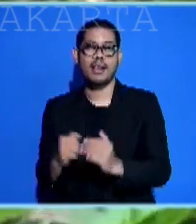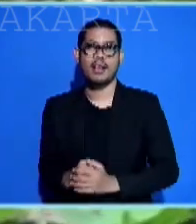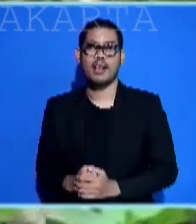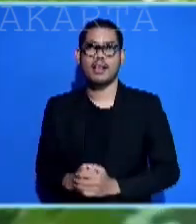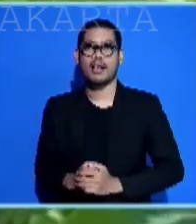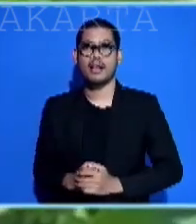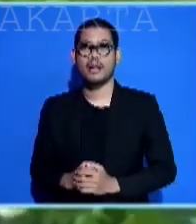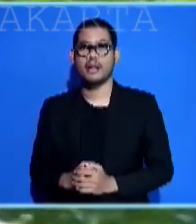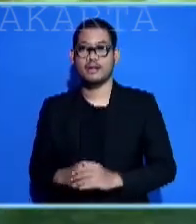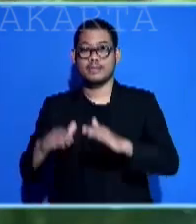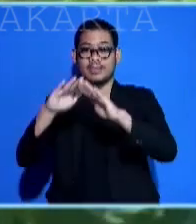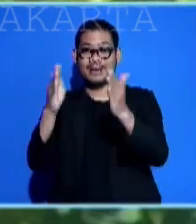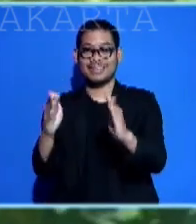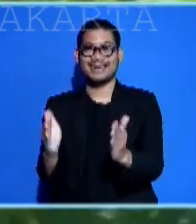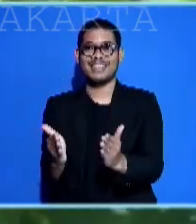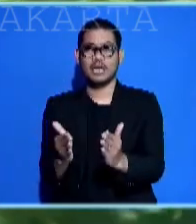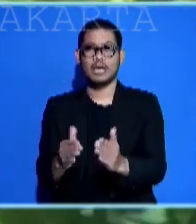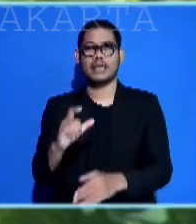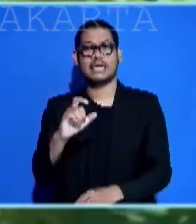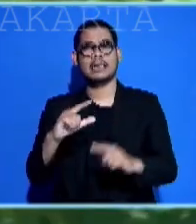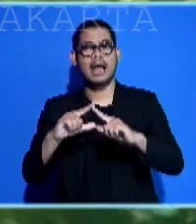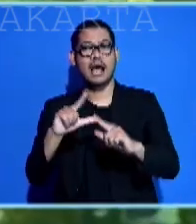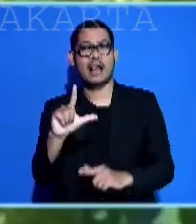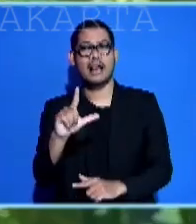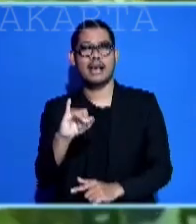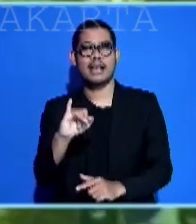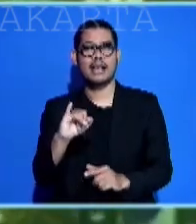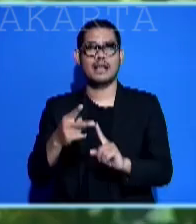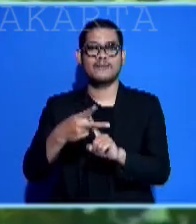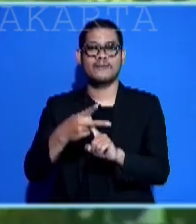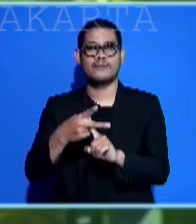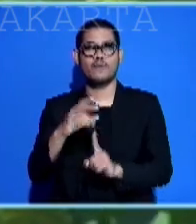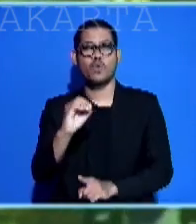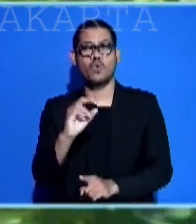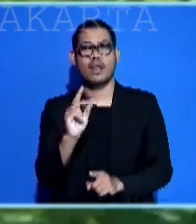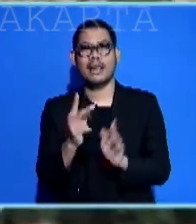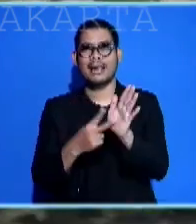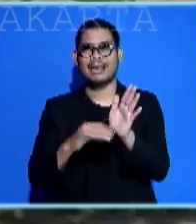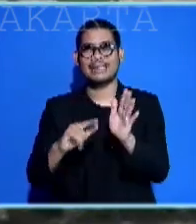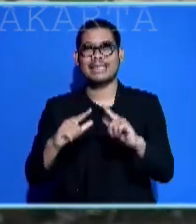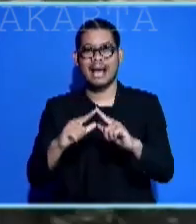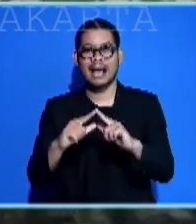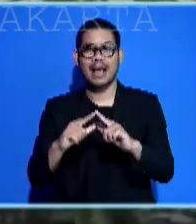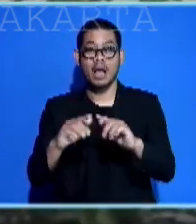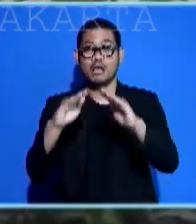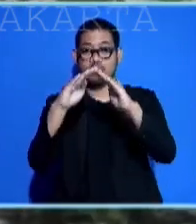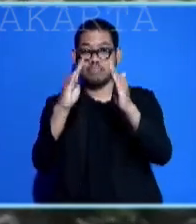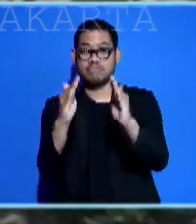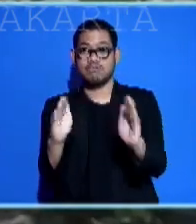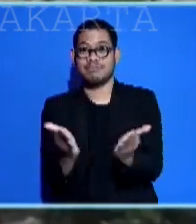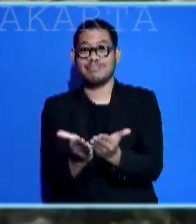California Bu kates lokal kapetang moten Angel jinis gemandul men miladosunggaling tanan